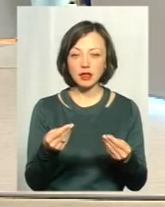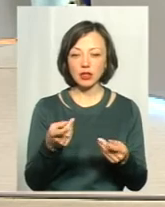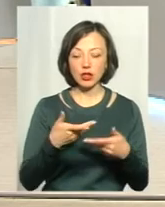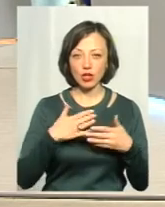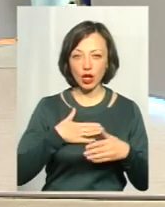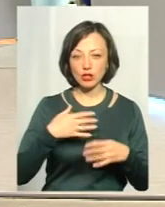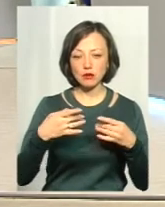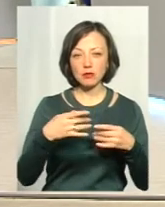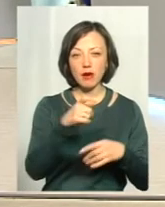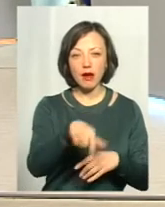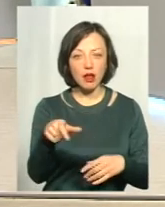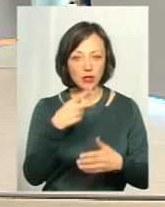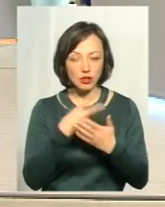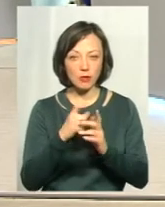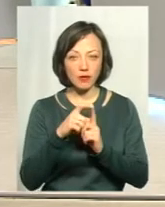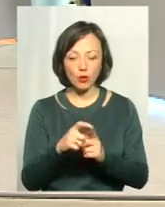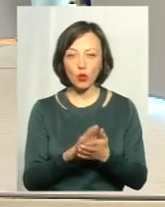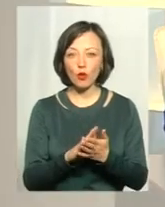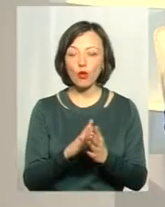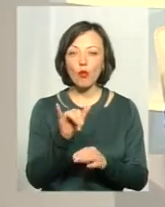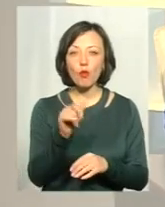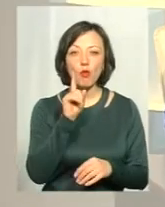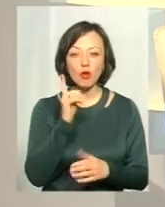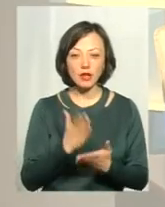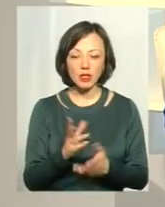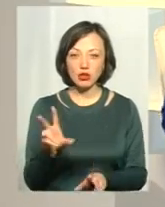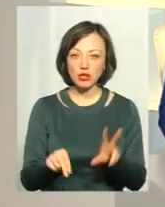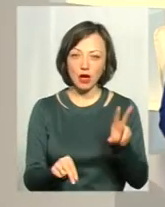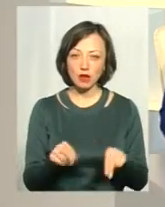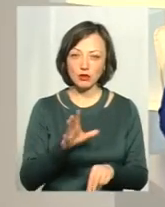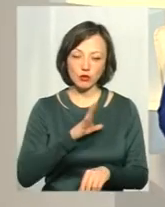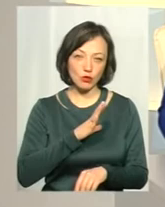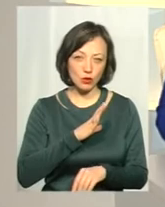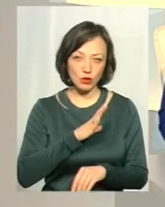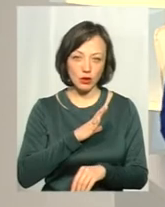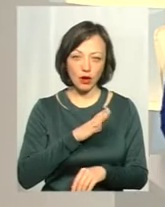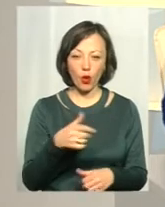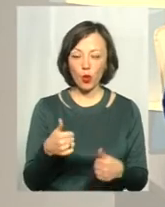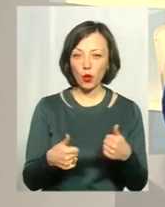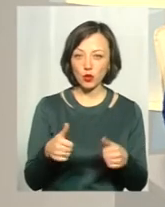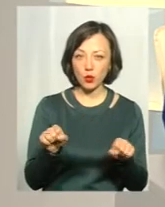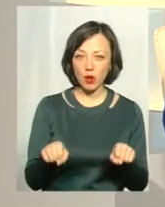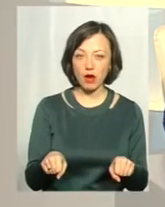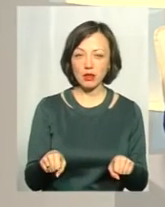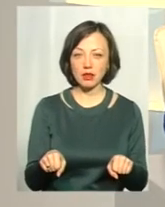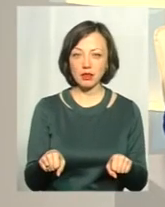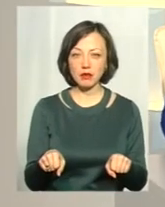нашим глядачам відповідь на все ж таки. У молоді є шанс бути конкурентними,